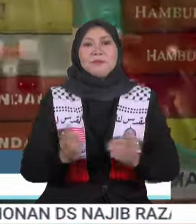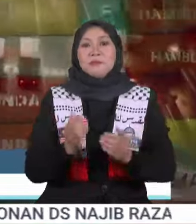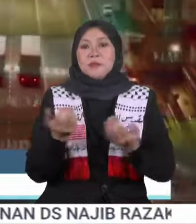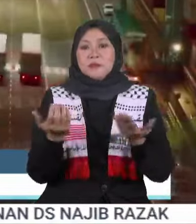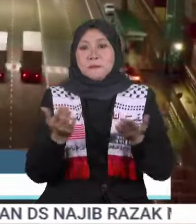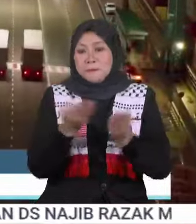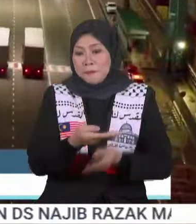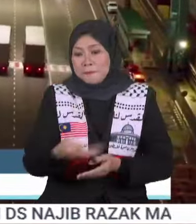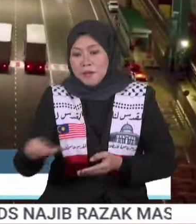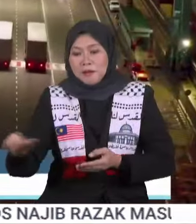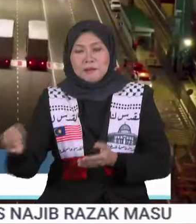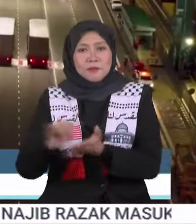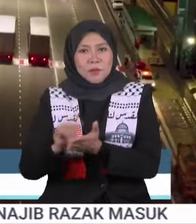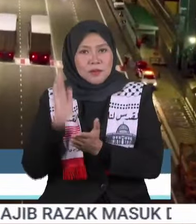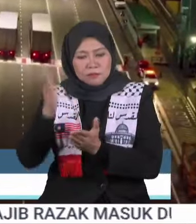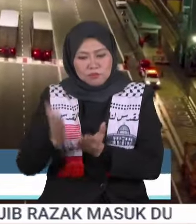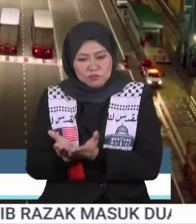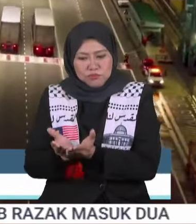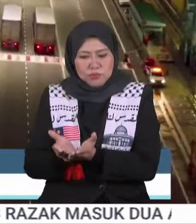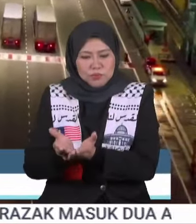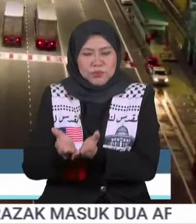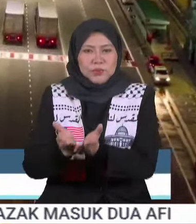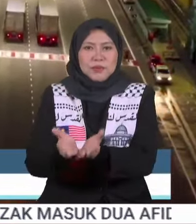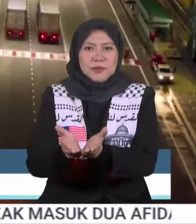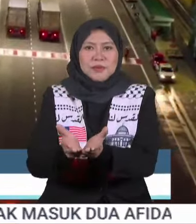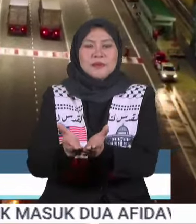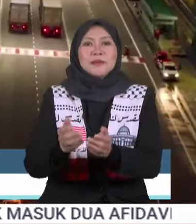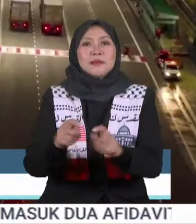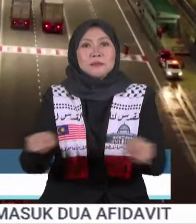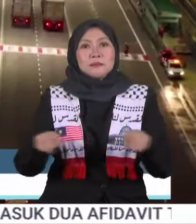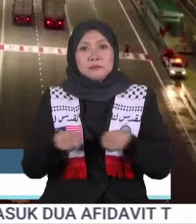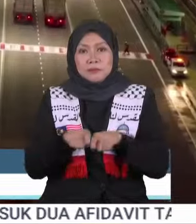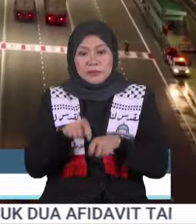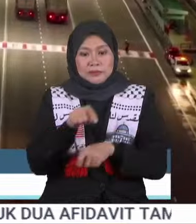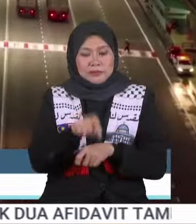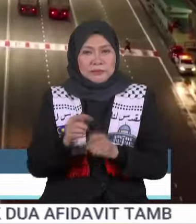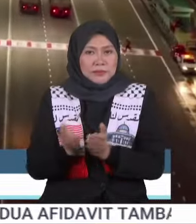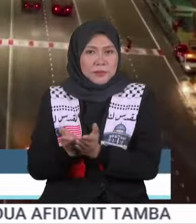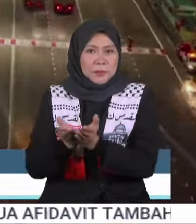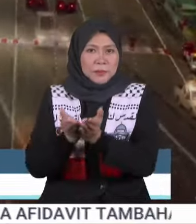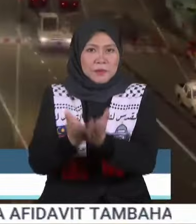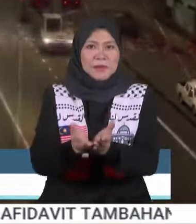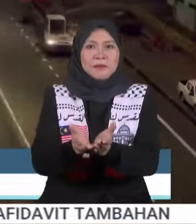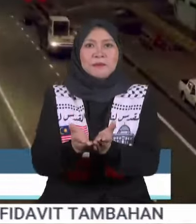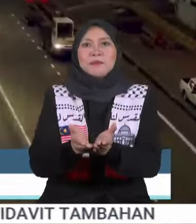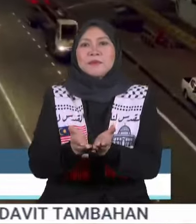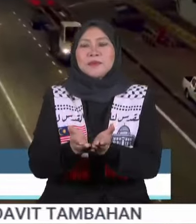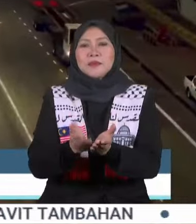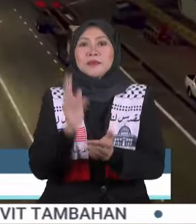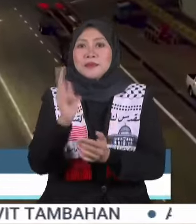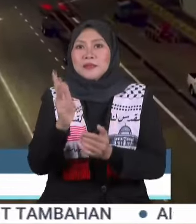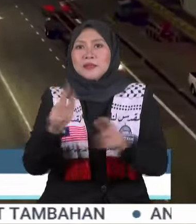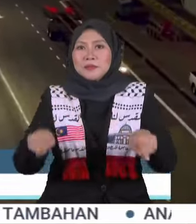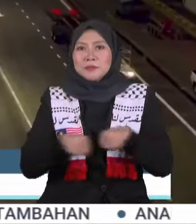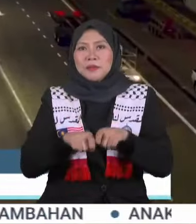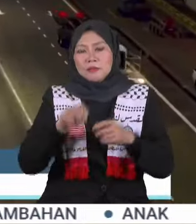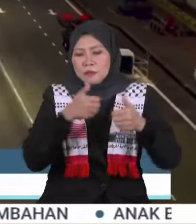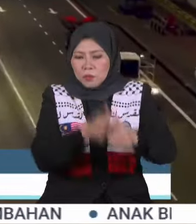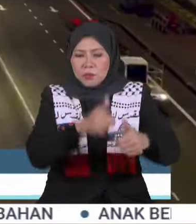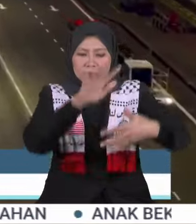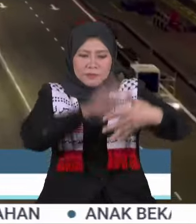kargo berkenaan akan bergerak dari pelabuhan berlepas ke pelabuhan destinasi melalui pelabuhan ketiga seperti dalam